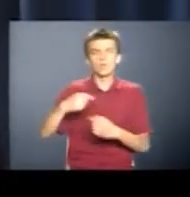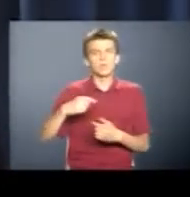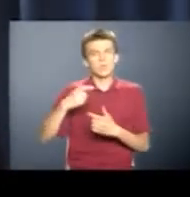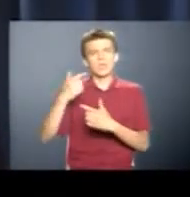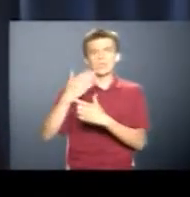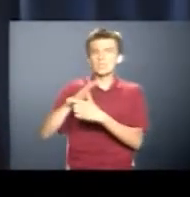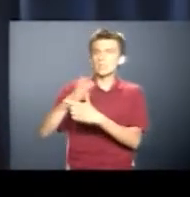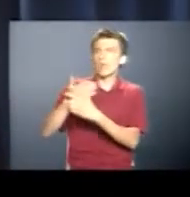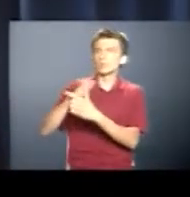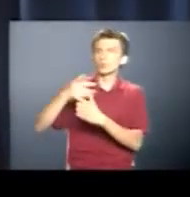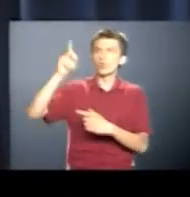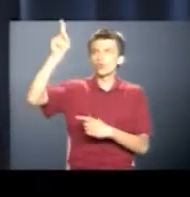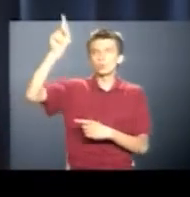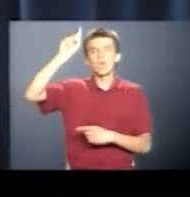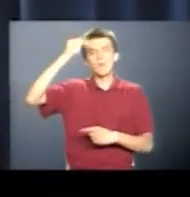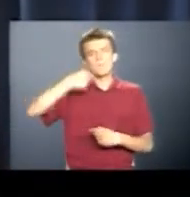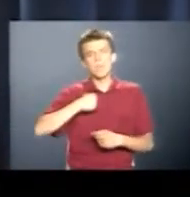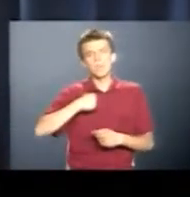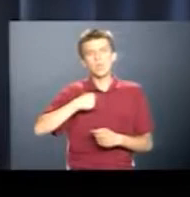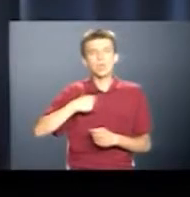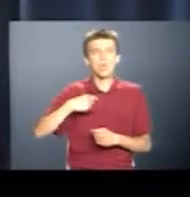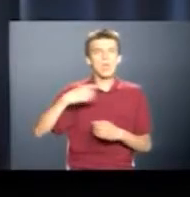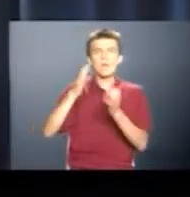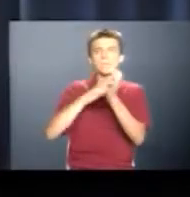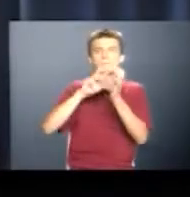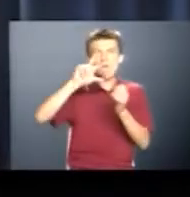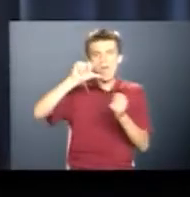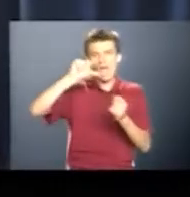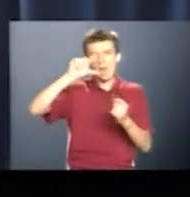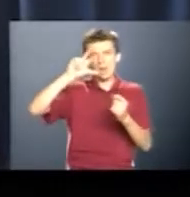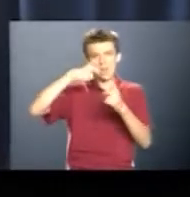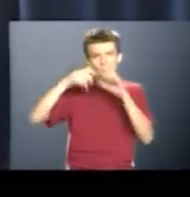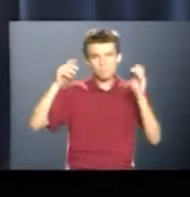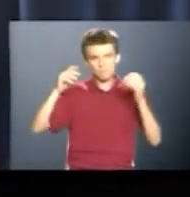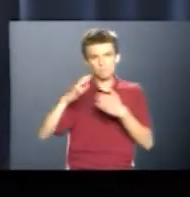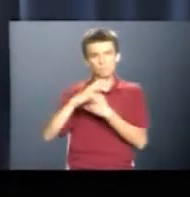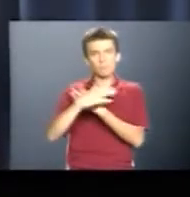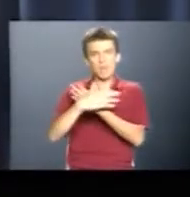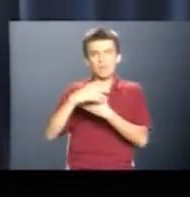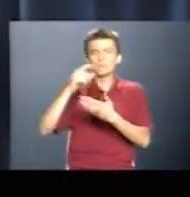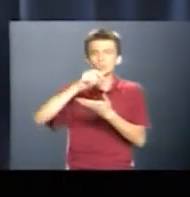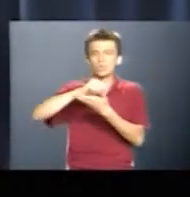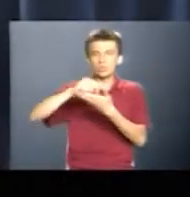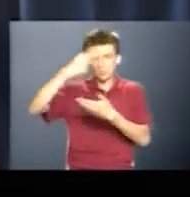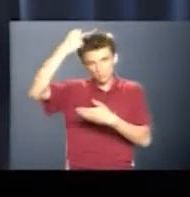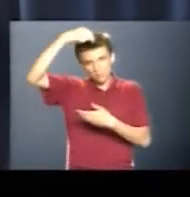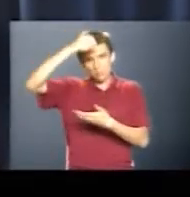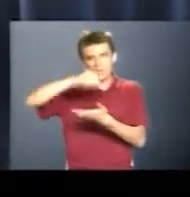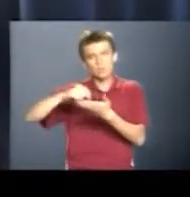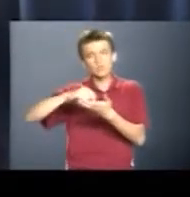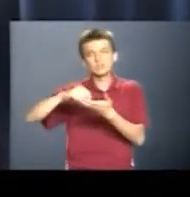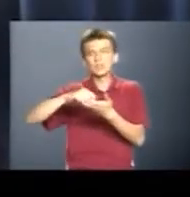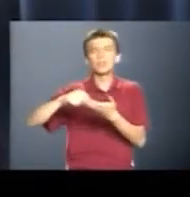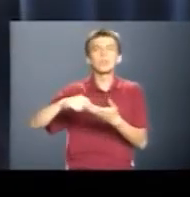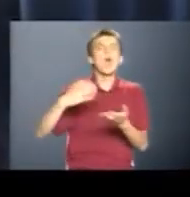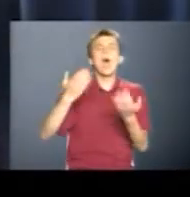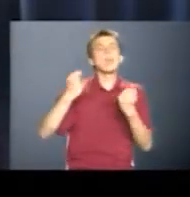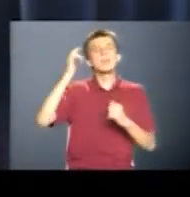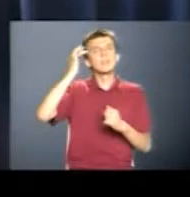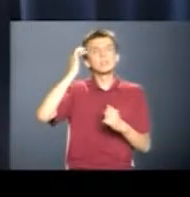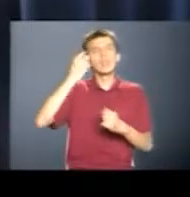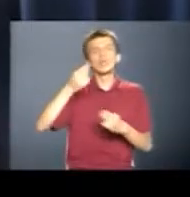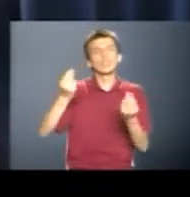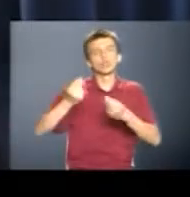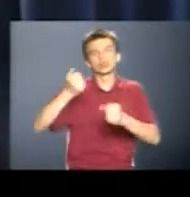melek, jer melek vidi šta smo učinili, a ne zašto smo učinili. Niti može pokvariti šeitan, jer je to u našem